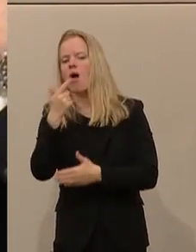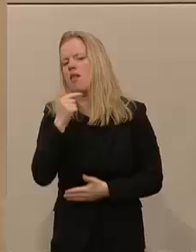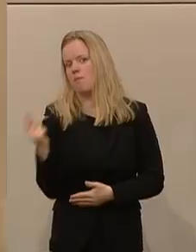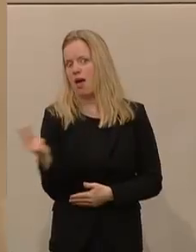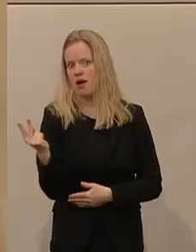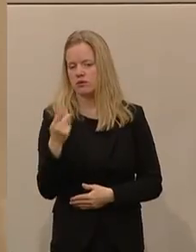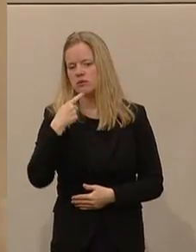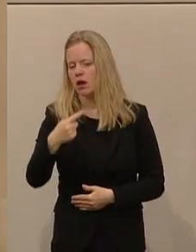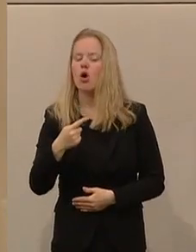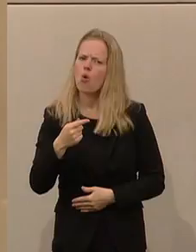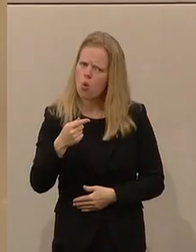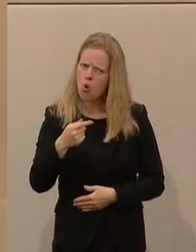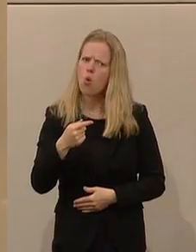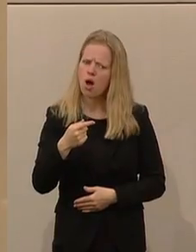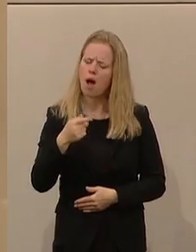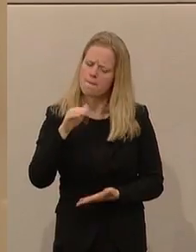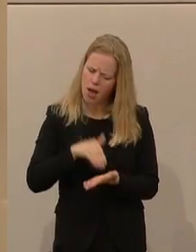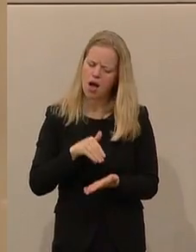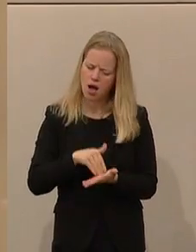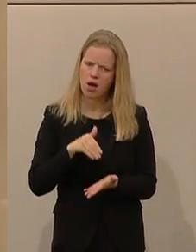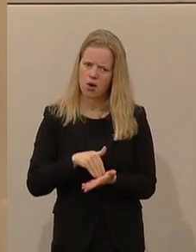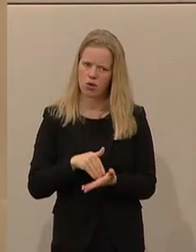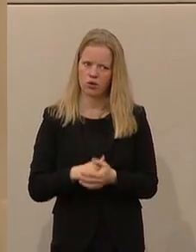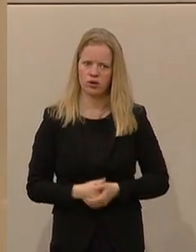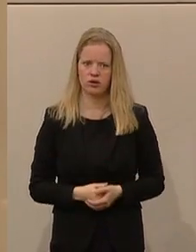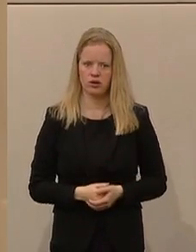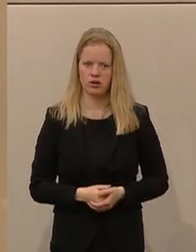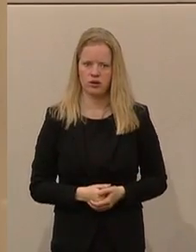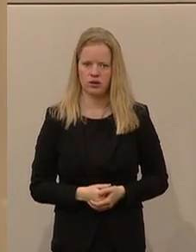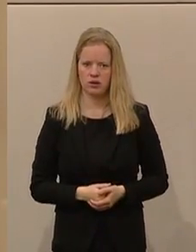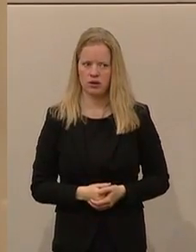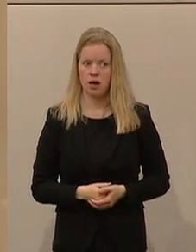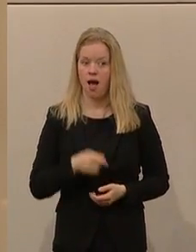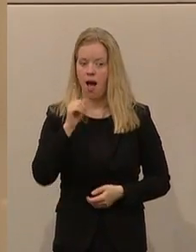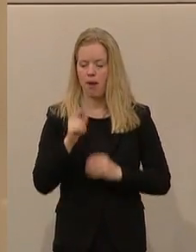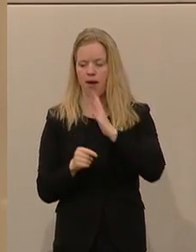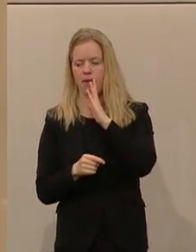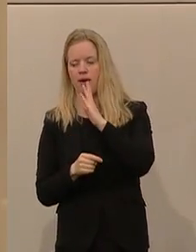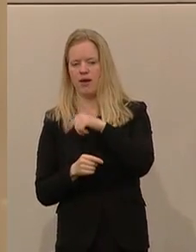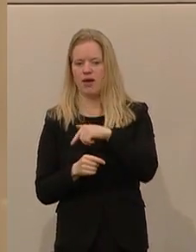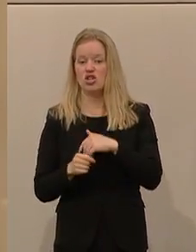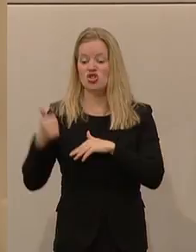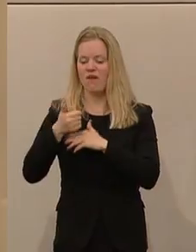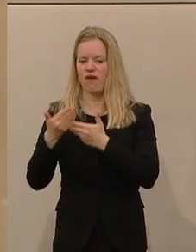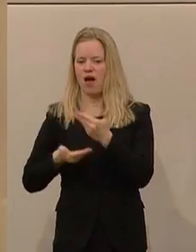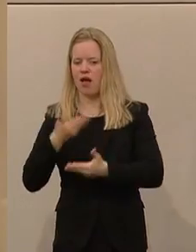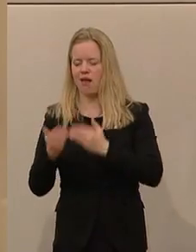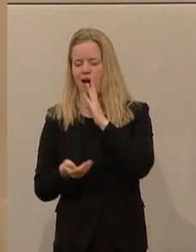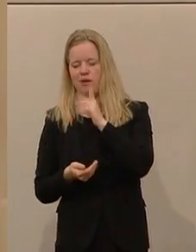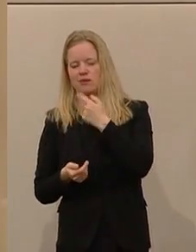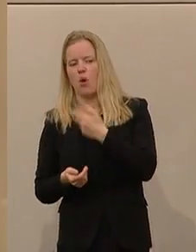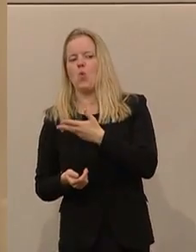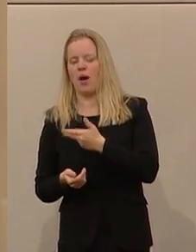gemeinsam, die gesagt hat, na, wir brauchen das. Und hinter vorgehaltener Hand haben das die Chefverhandler auch gesagt, wir brauchen das für unsere